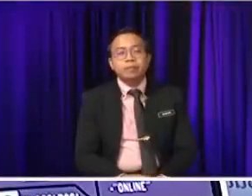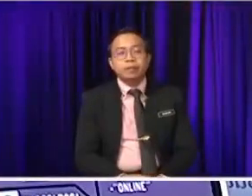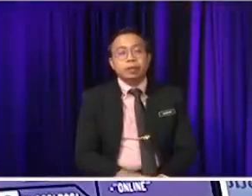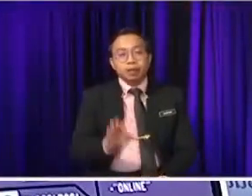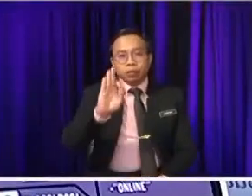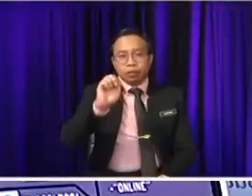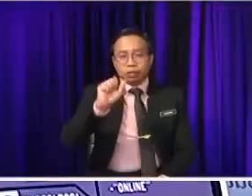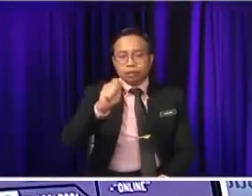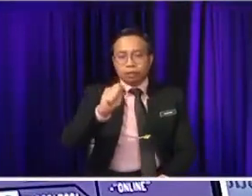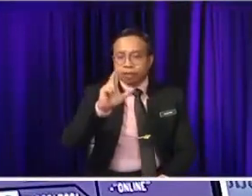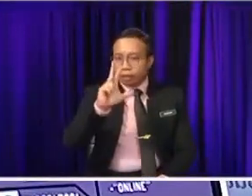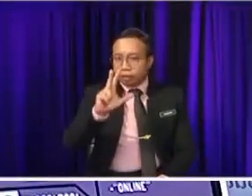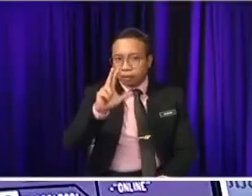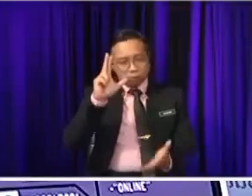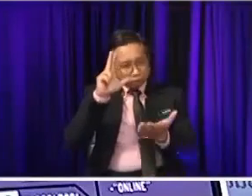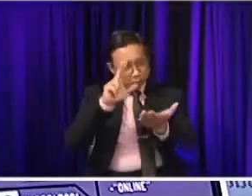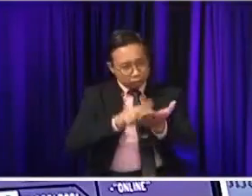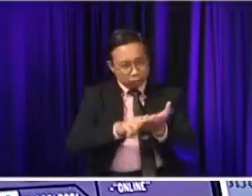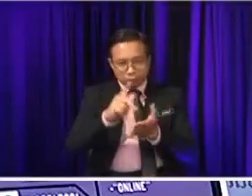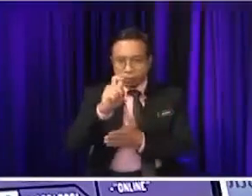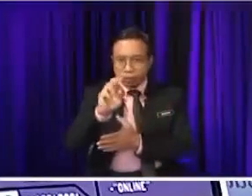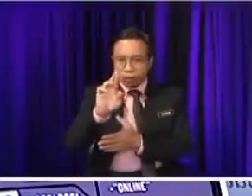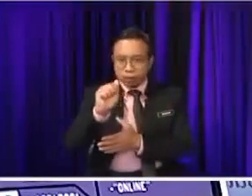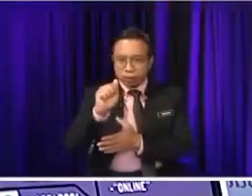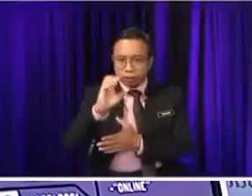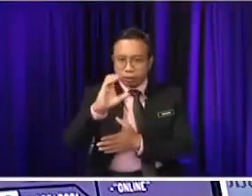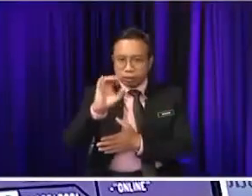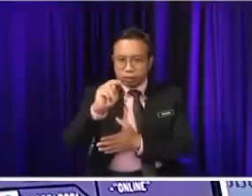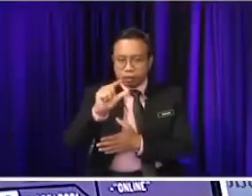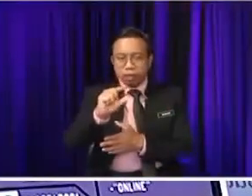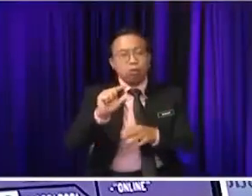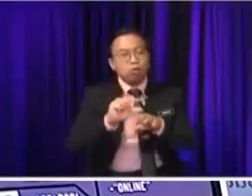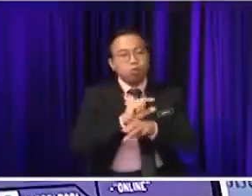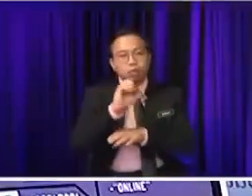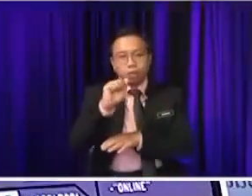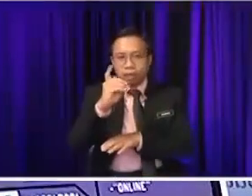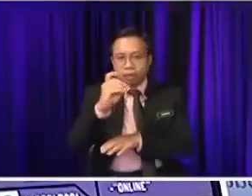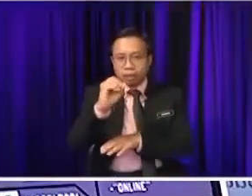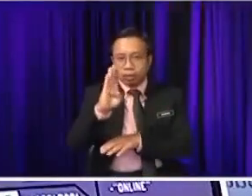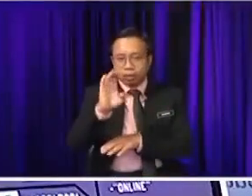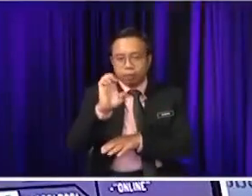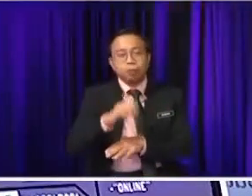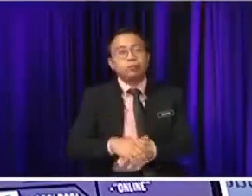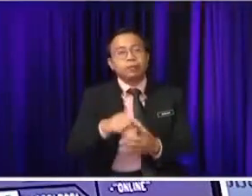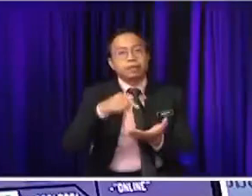proses dekapan kita tracing penyuntingan nih boleh gini Edo Photoshop ataupun